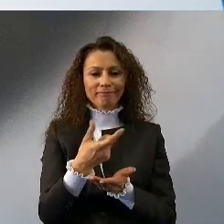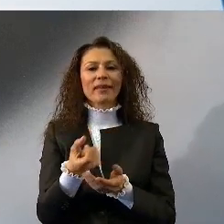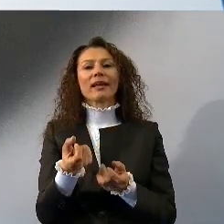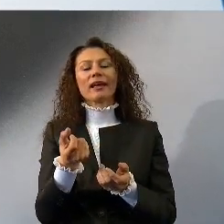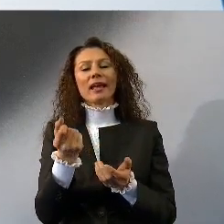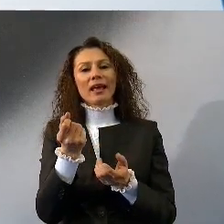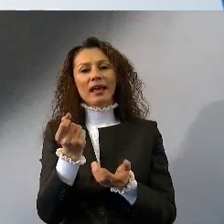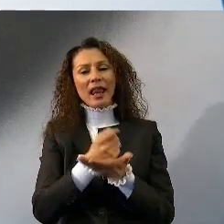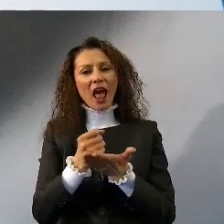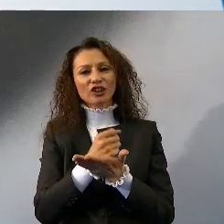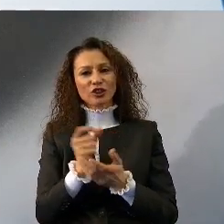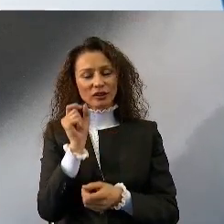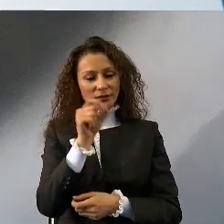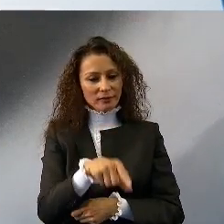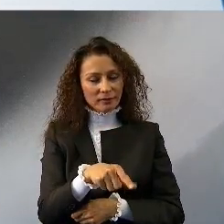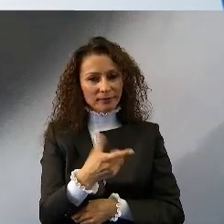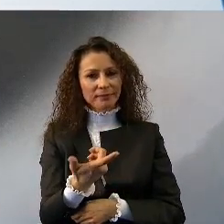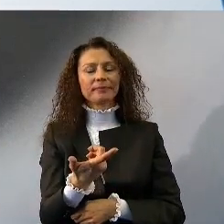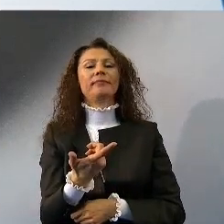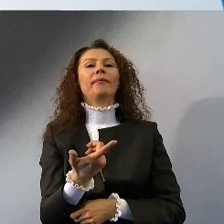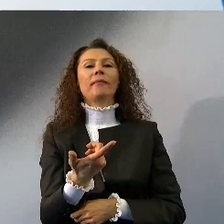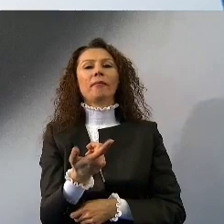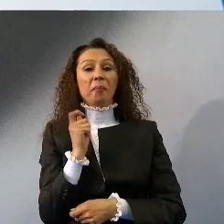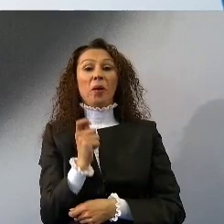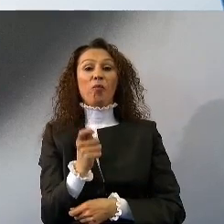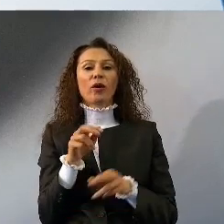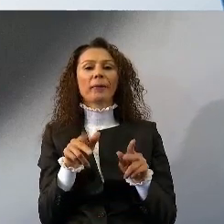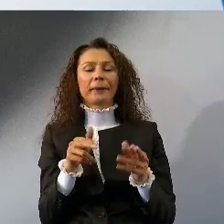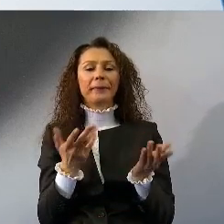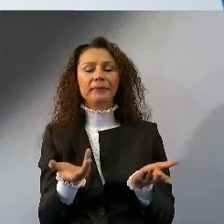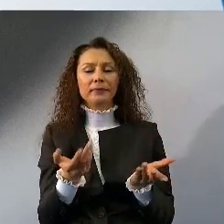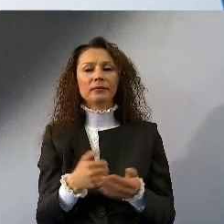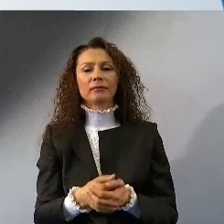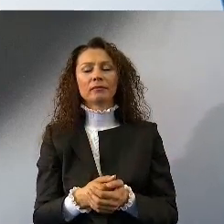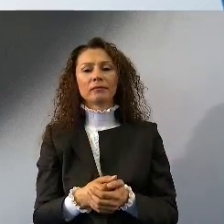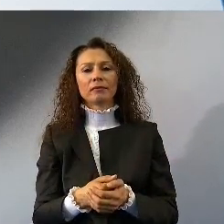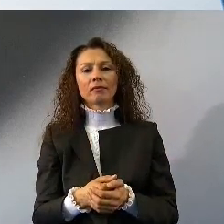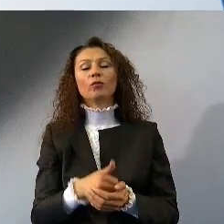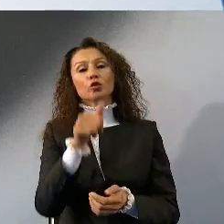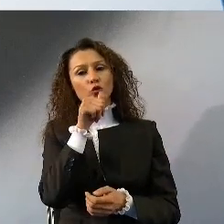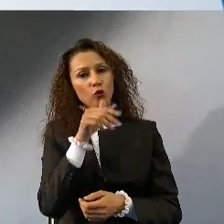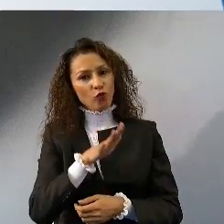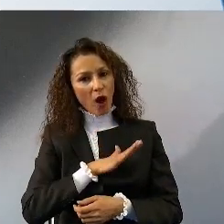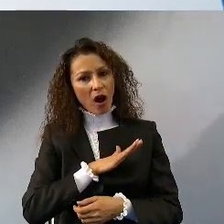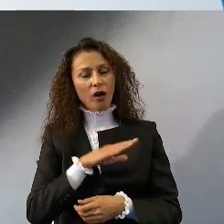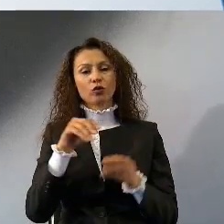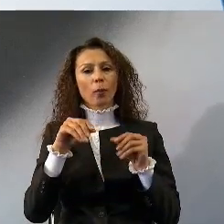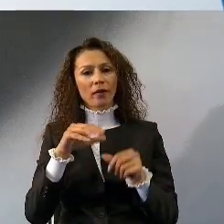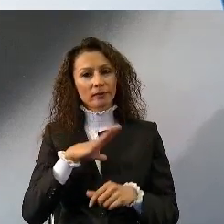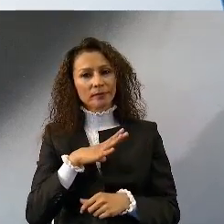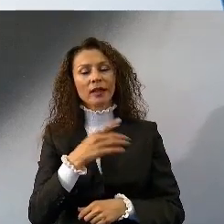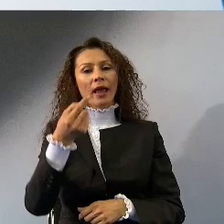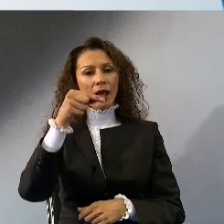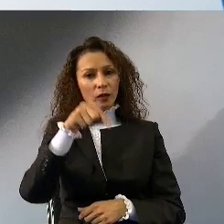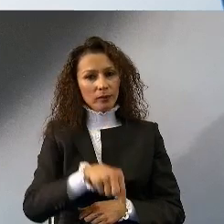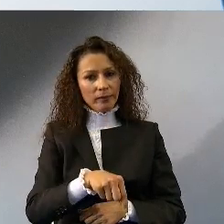İlacı koyuyoruz. Sanki hani aslında böyle bir şey zaruriymiş gibi öyle geliyor bize. Suyumuz var, toprağımız da var. Ekiyoruz